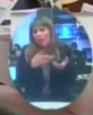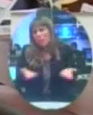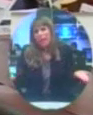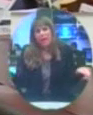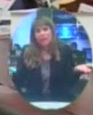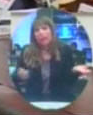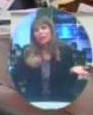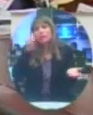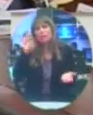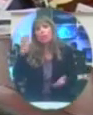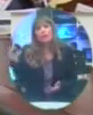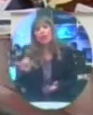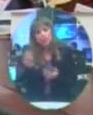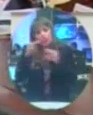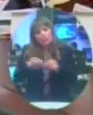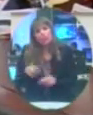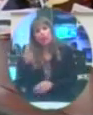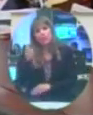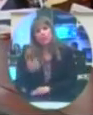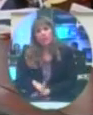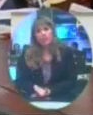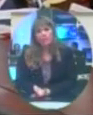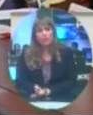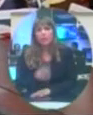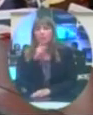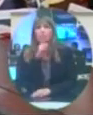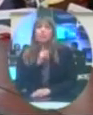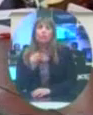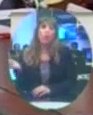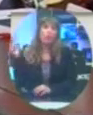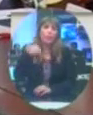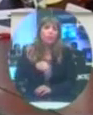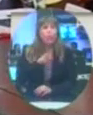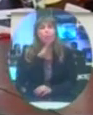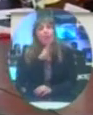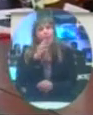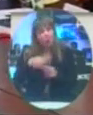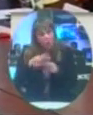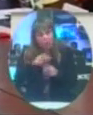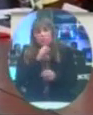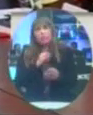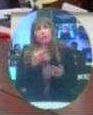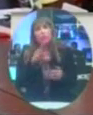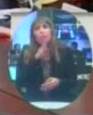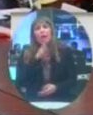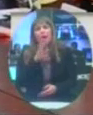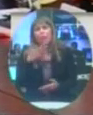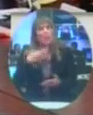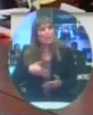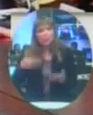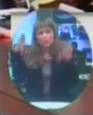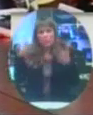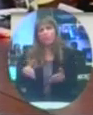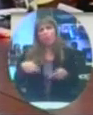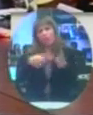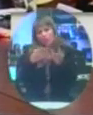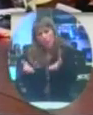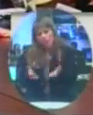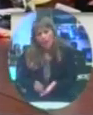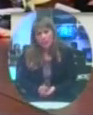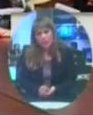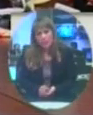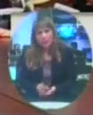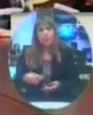שלו הכספי. מאז שהגיעו הסורים זה בעיה, החולים הסורים זה בעיה. מה אתם רוצים, לקבור את בית החולים הזה? זה בית חולים